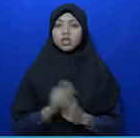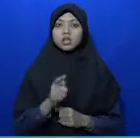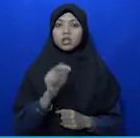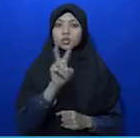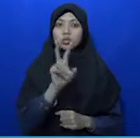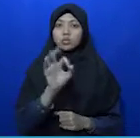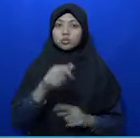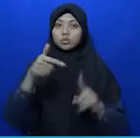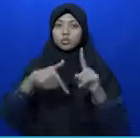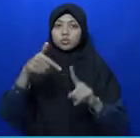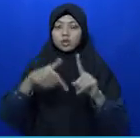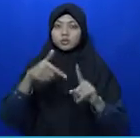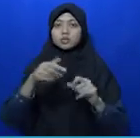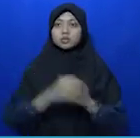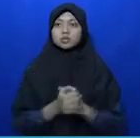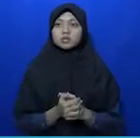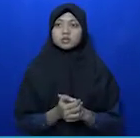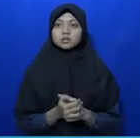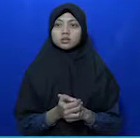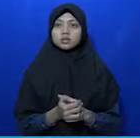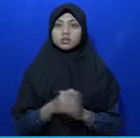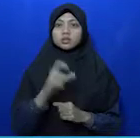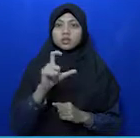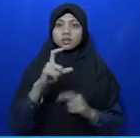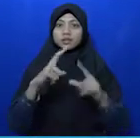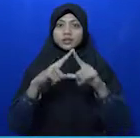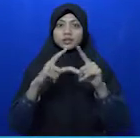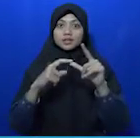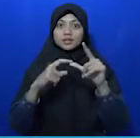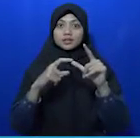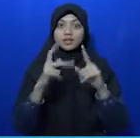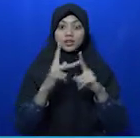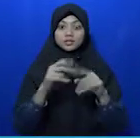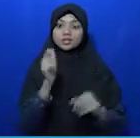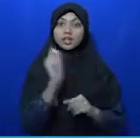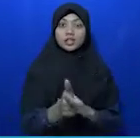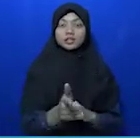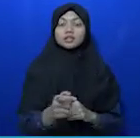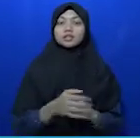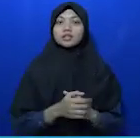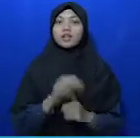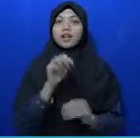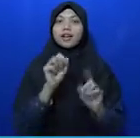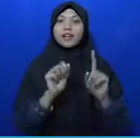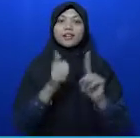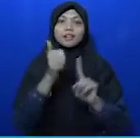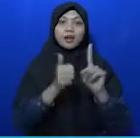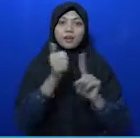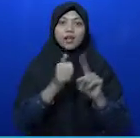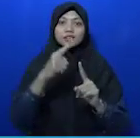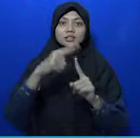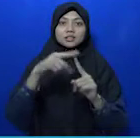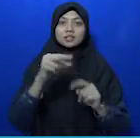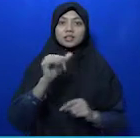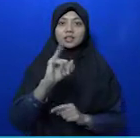Ini holding ya. Itu cash-nya 16 triliun. Kita punya cash 16 triliun. Kuartal pertama itu